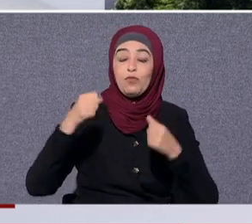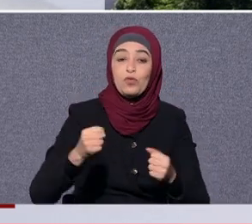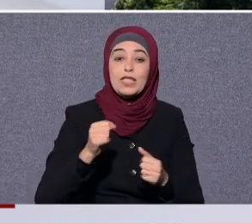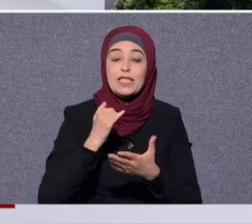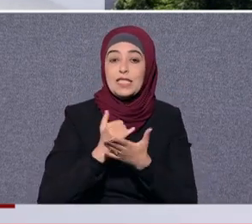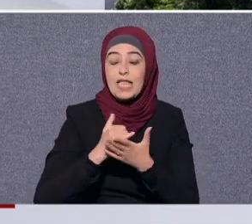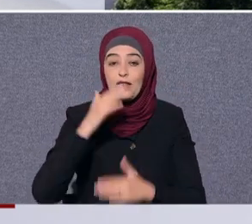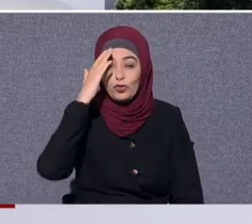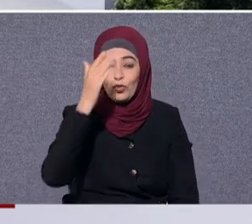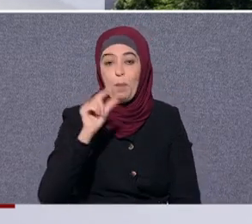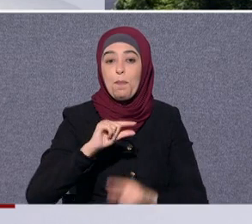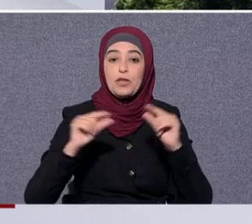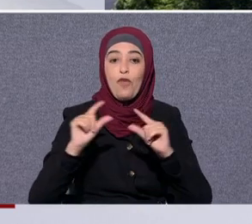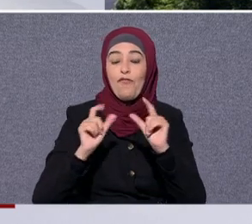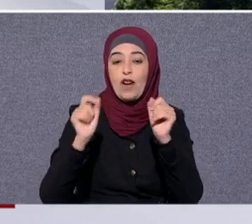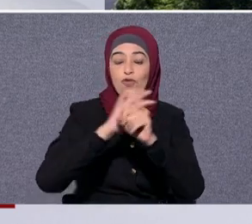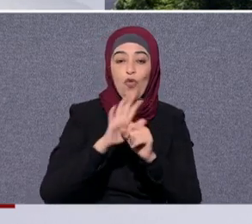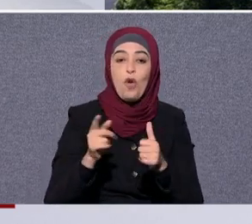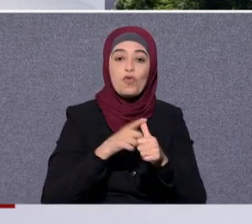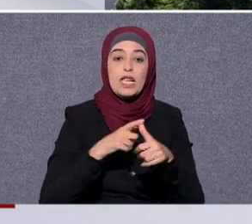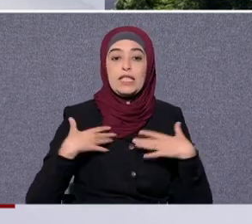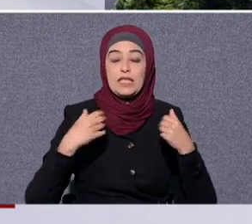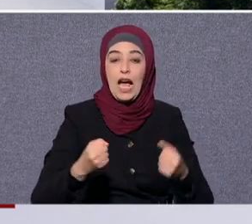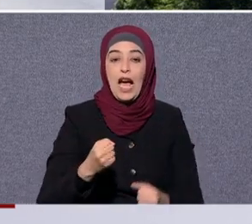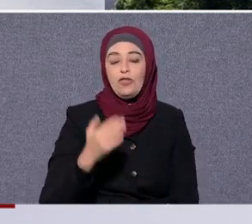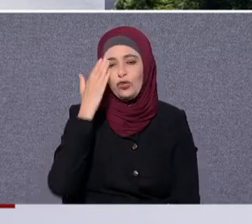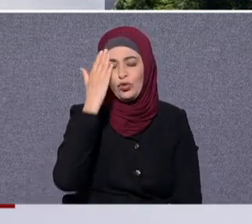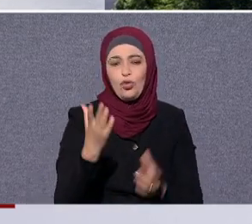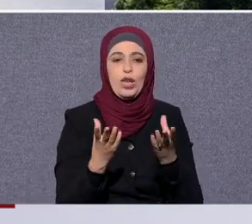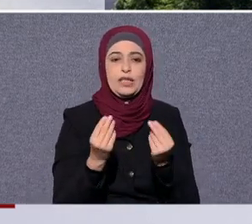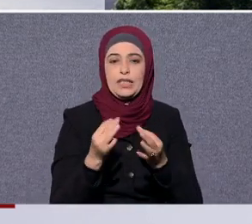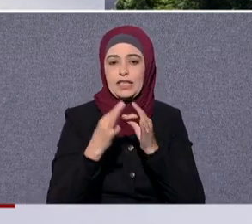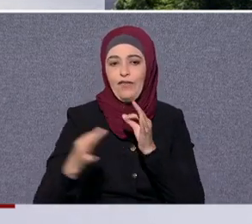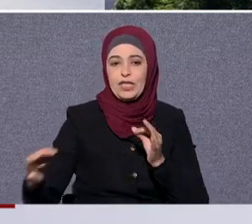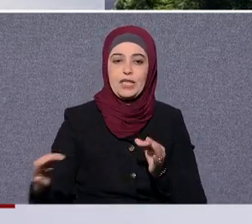الأولية ومسؤول ملف كورونا في وزارة الصحة السيد عدنان إسحاق، شكرا جزيلا لك.